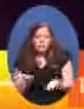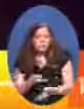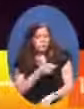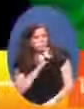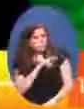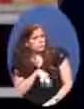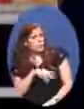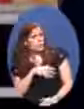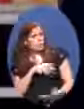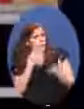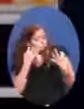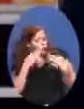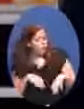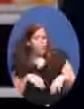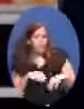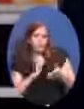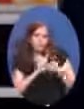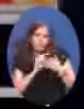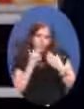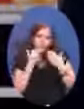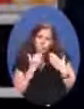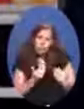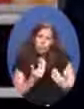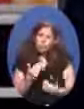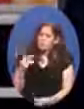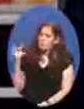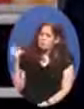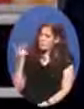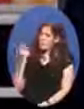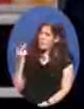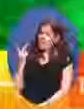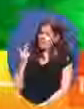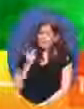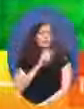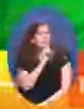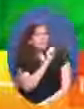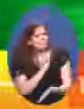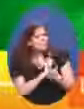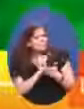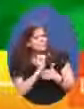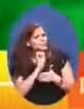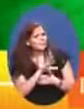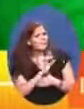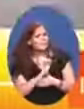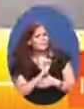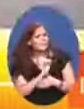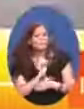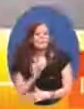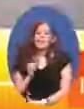יש לכם איזה הוקרה? יש לכם מכתבי תודה? יש לכם... בוודאי. למי למשל?